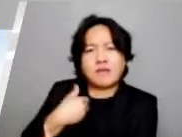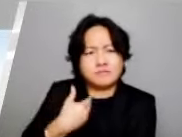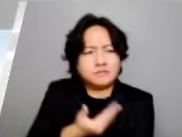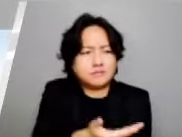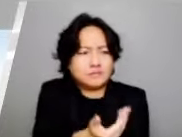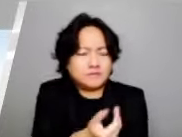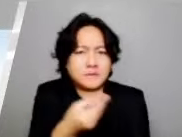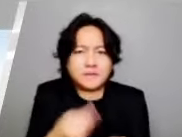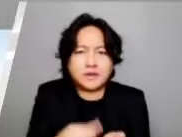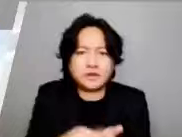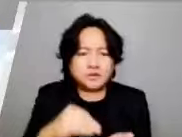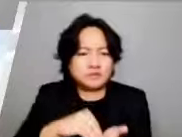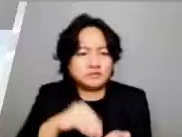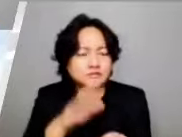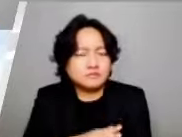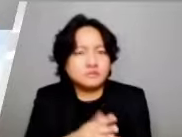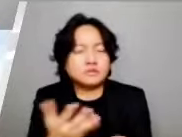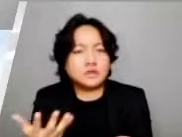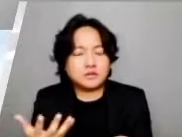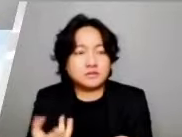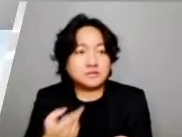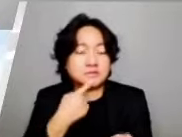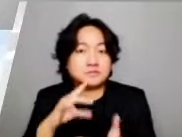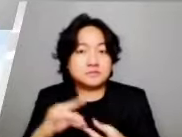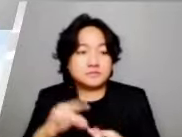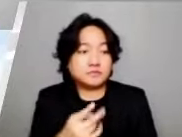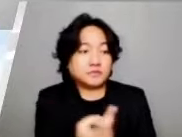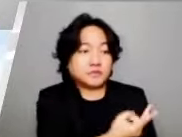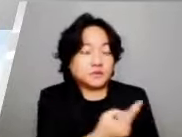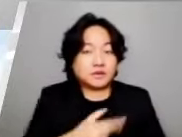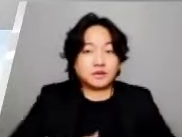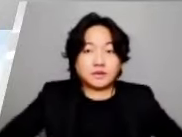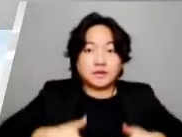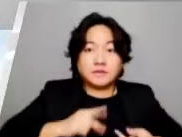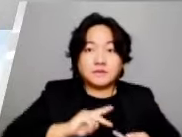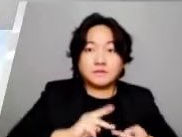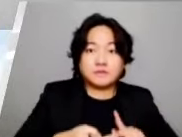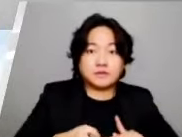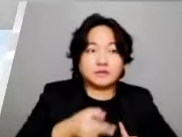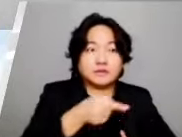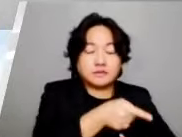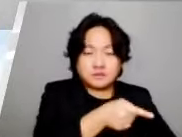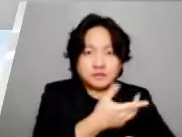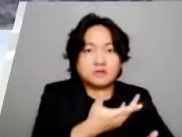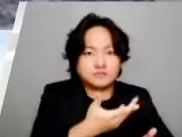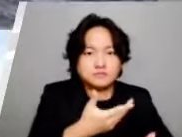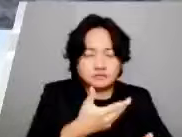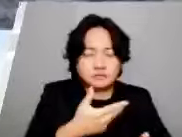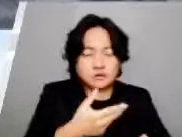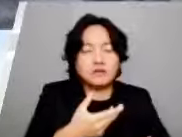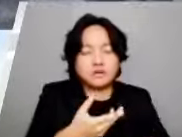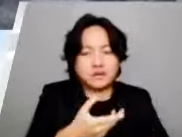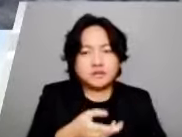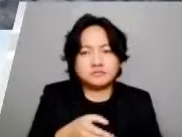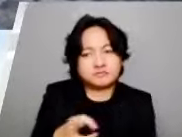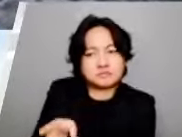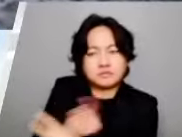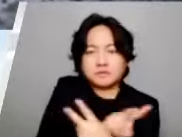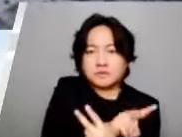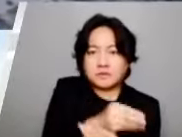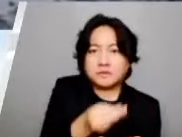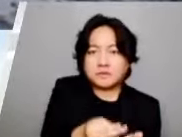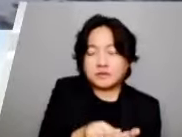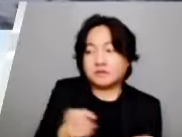Pajarillo. Pinautang niya ang mag-live-in partner kung saan bahay ang collateral. Pero nang puntahan ang bahay ng magka-live-in para